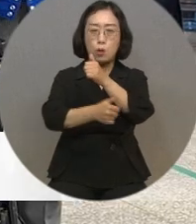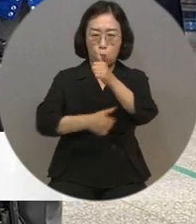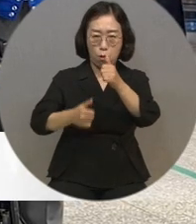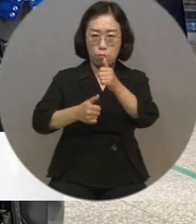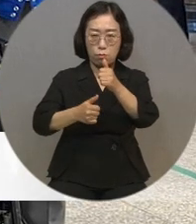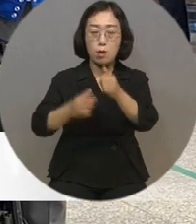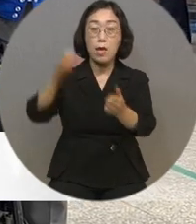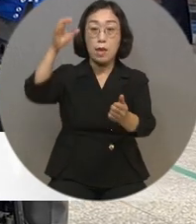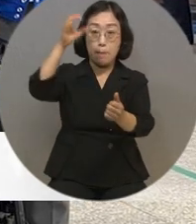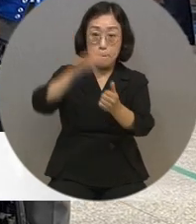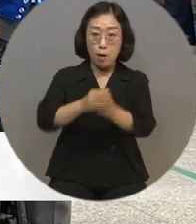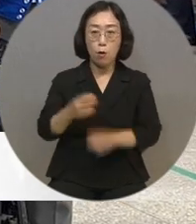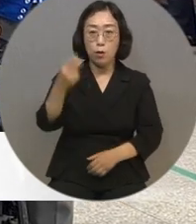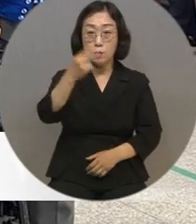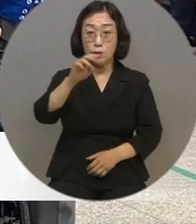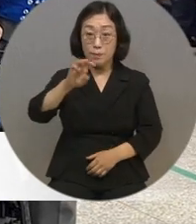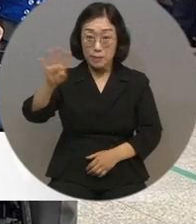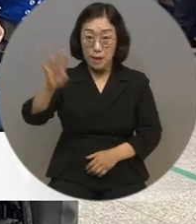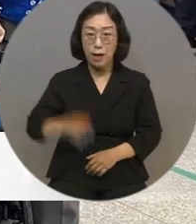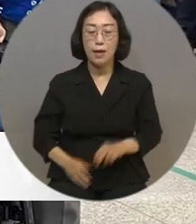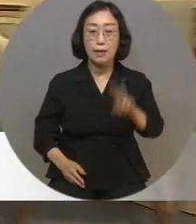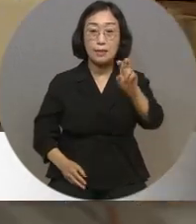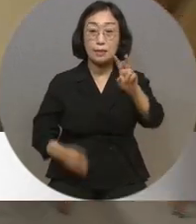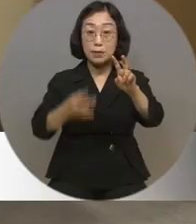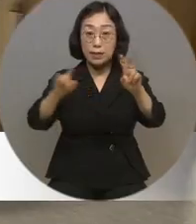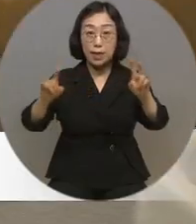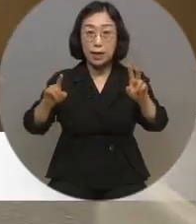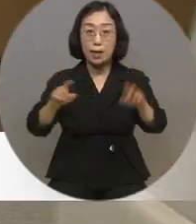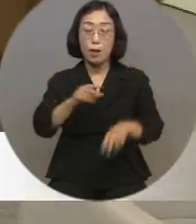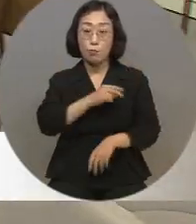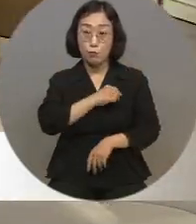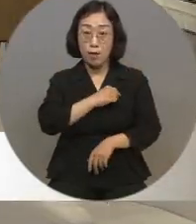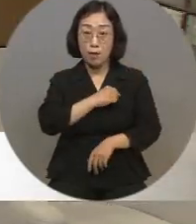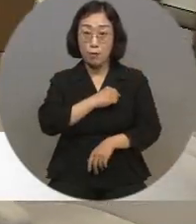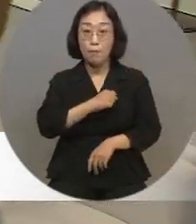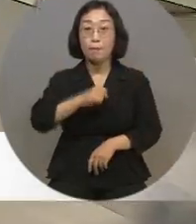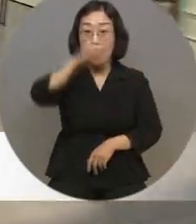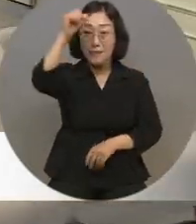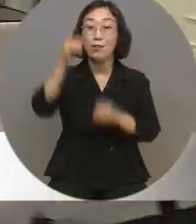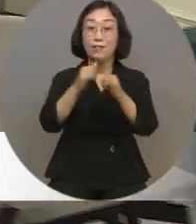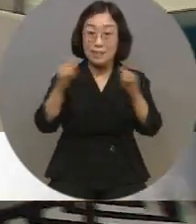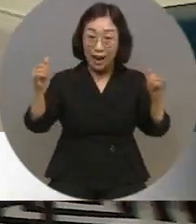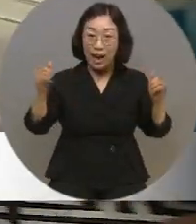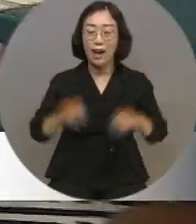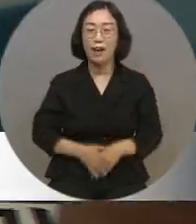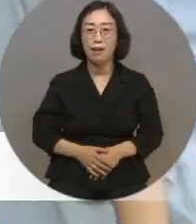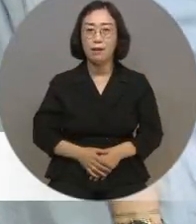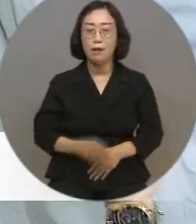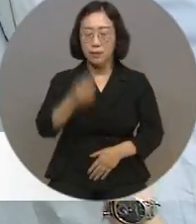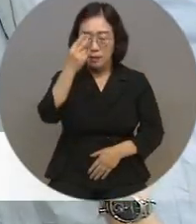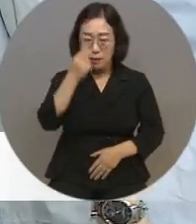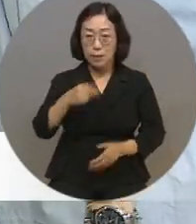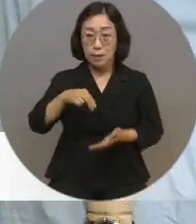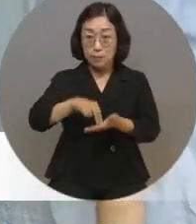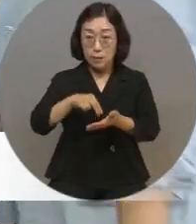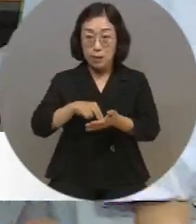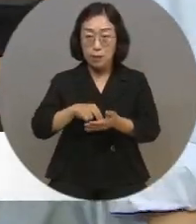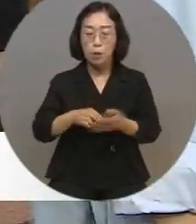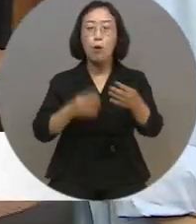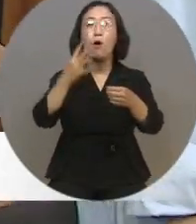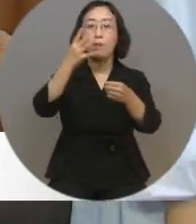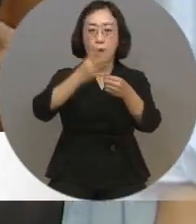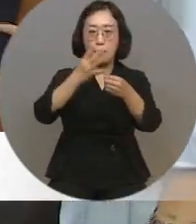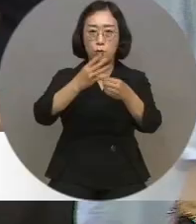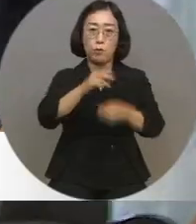인권위원이며 2024년 22대 국회의원 비례대표 당선인으로 시각장애인으로서는 네 번째